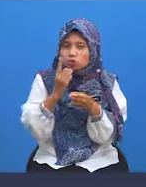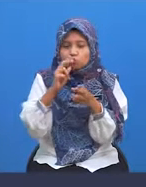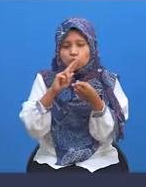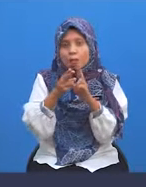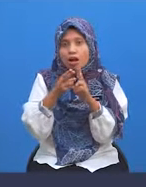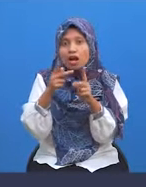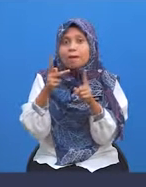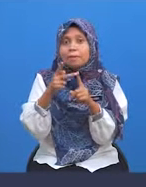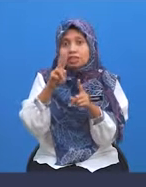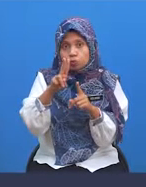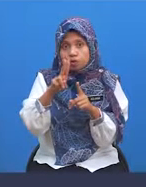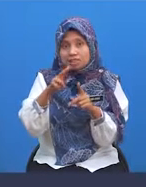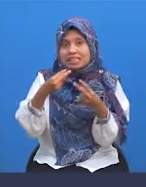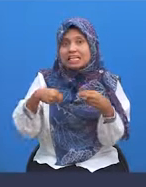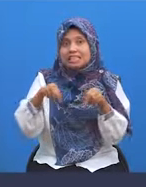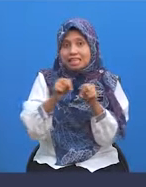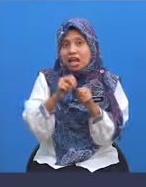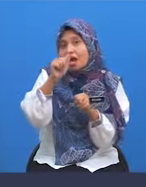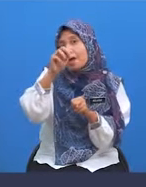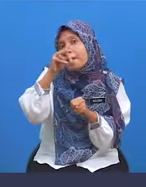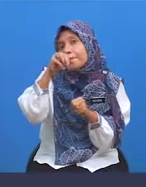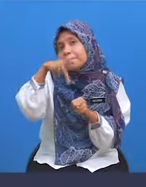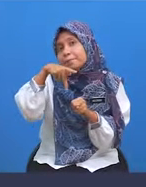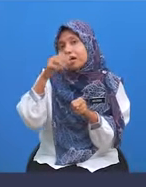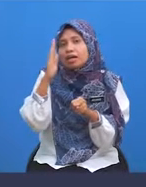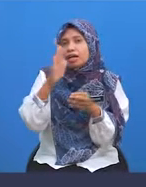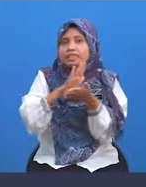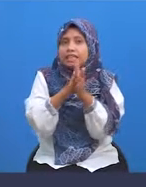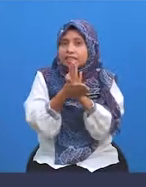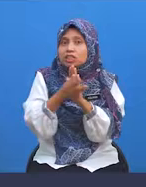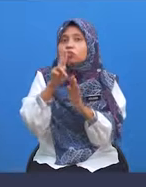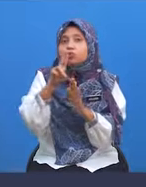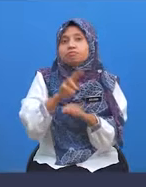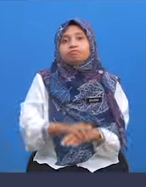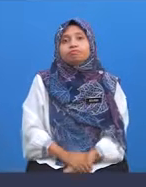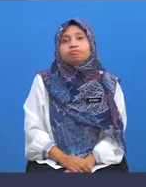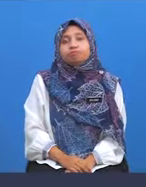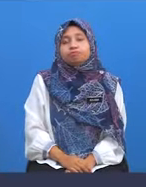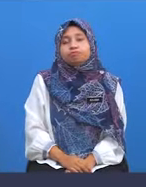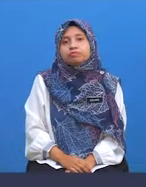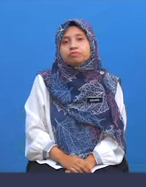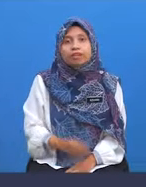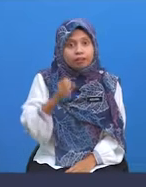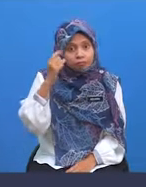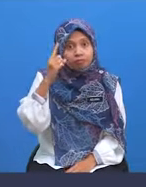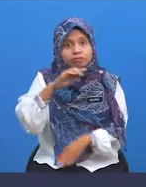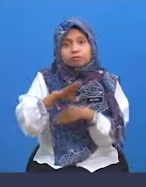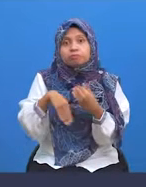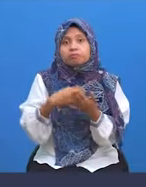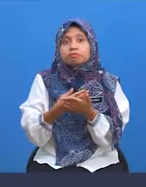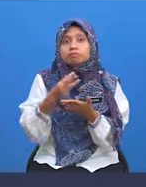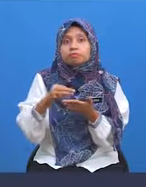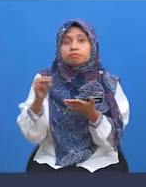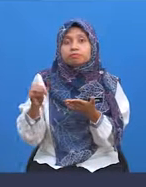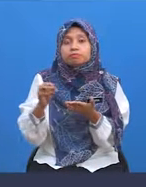2, maka nilai amplitude juga akan menjadi 2. Faham semua murid-murid?